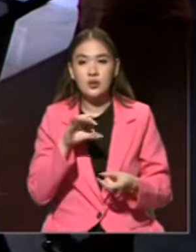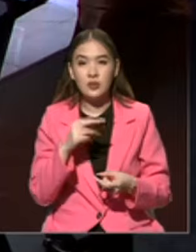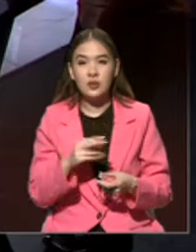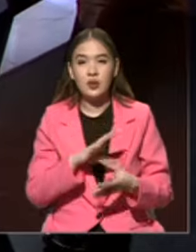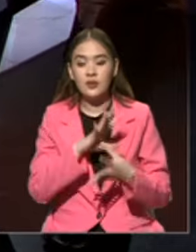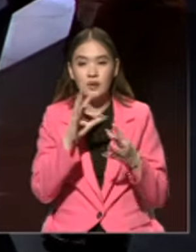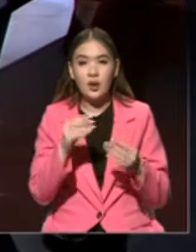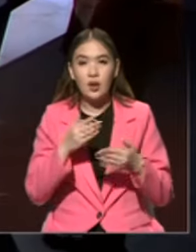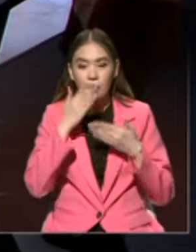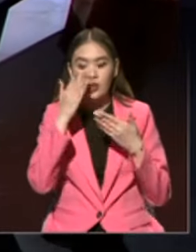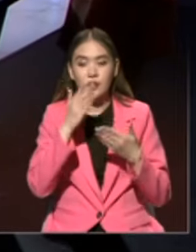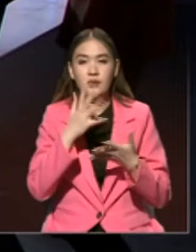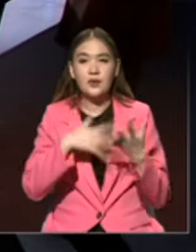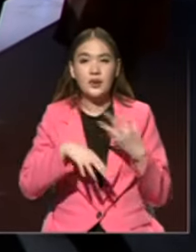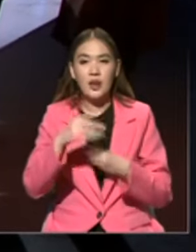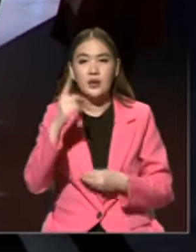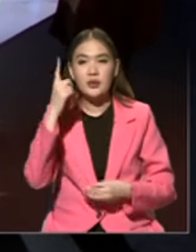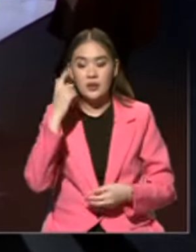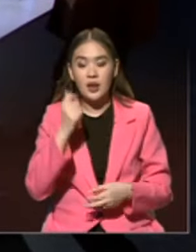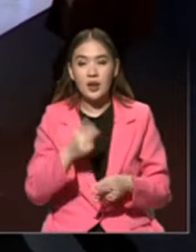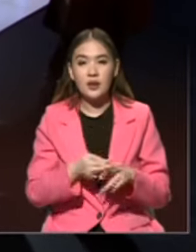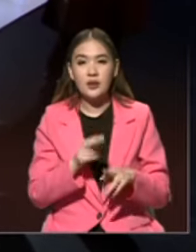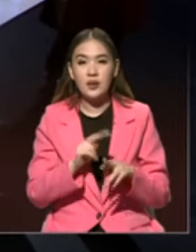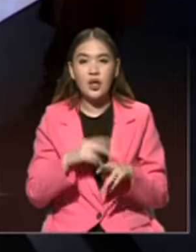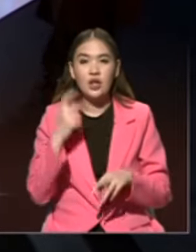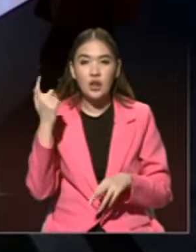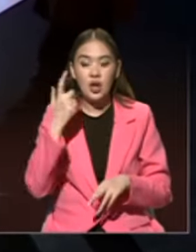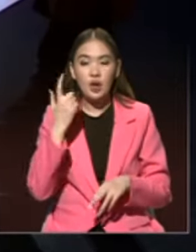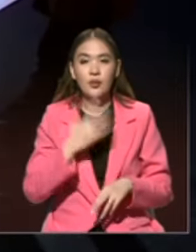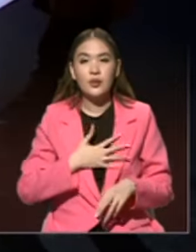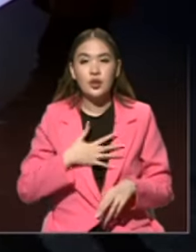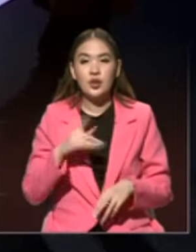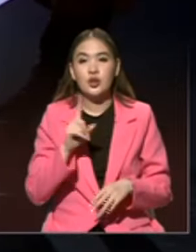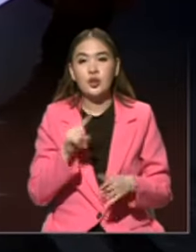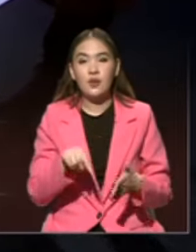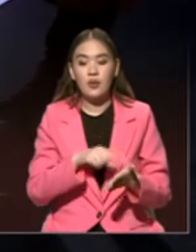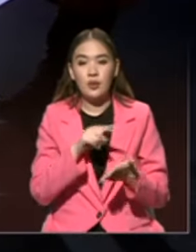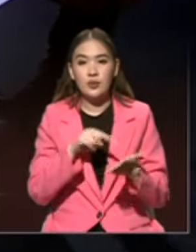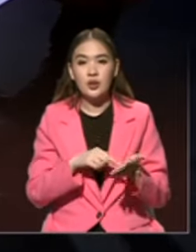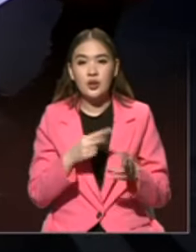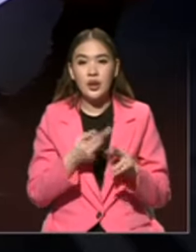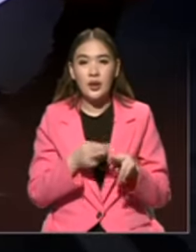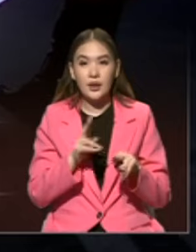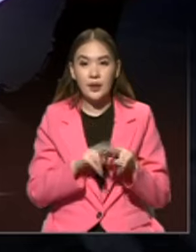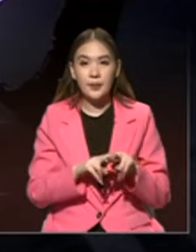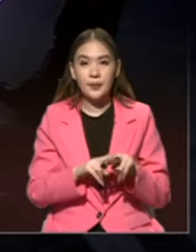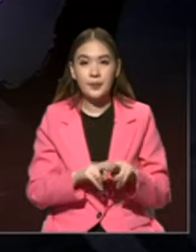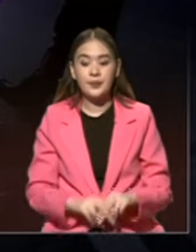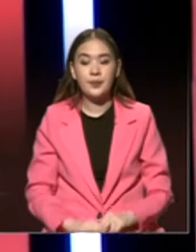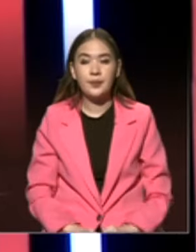бәрін оқып көріп біліп жатыр. Енді бұл шаруаларды алаңдататын сұрақ, мынау жаңағы